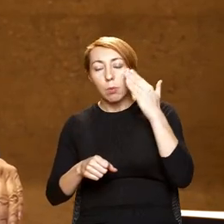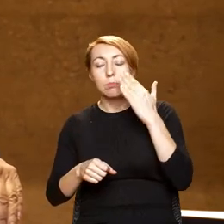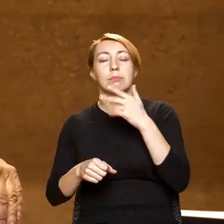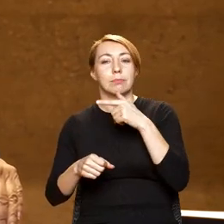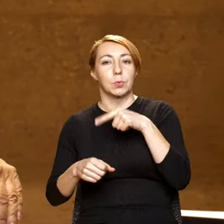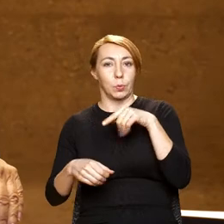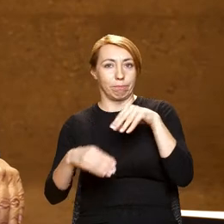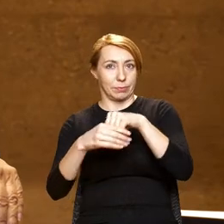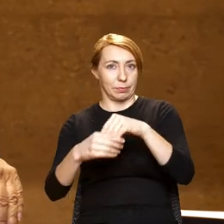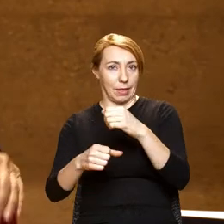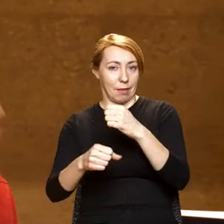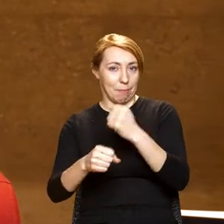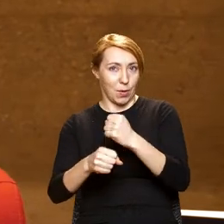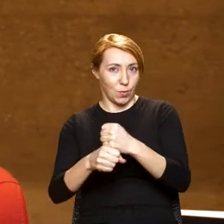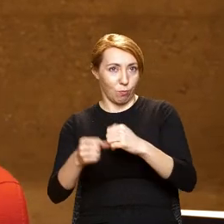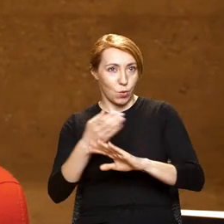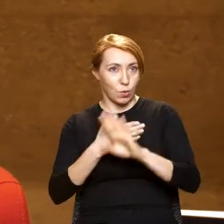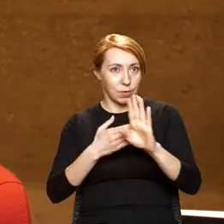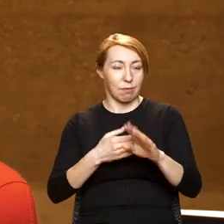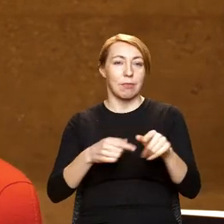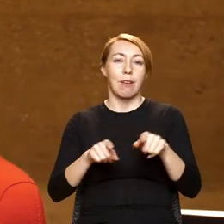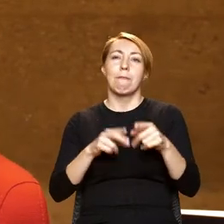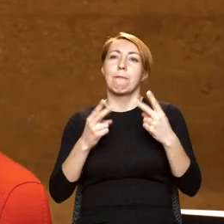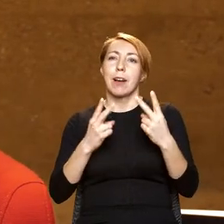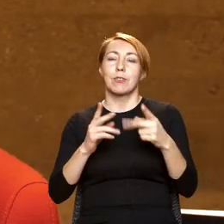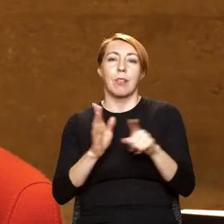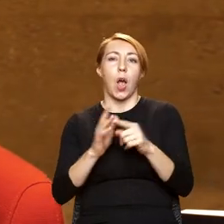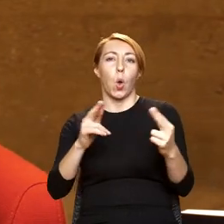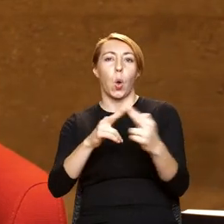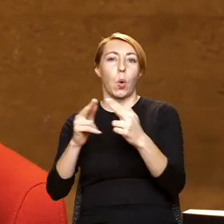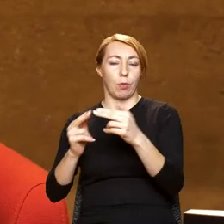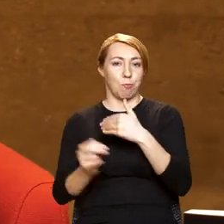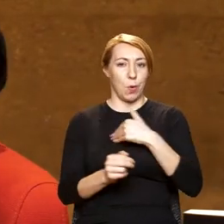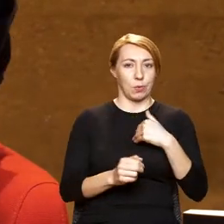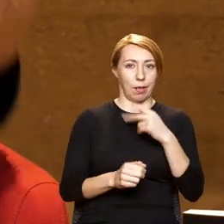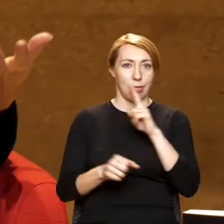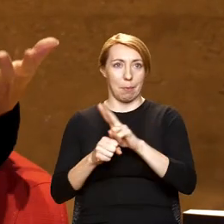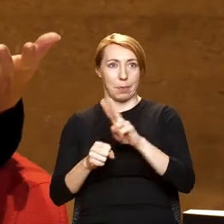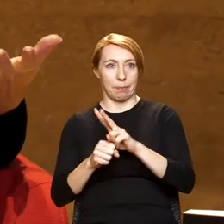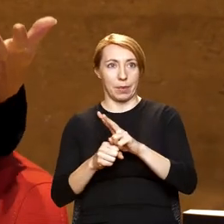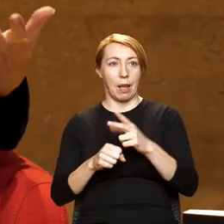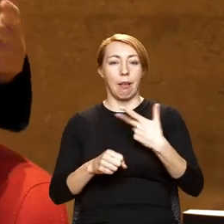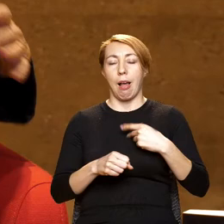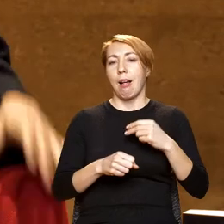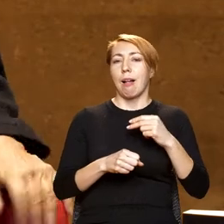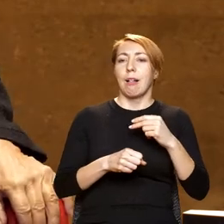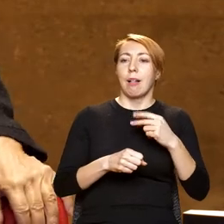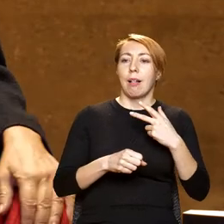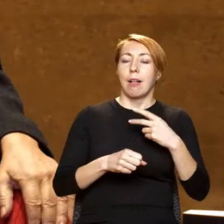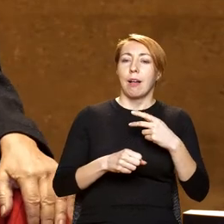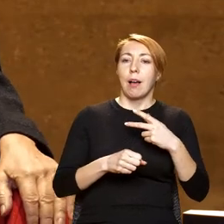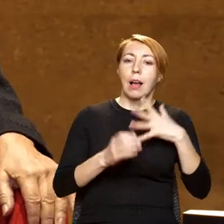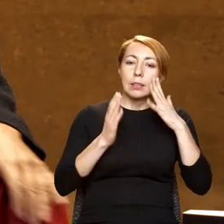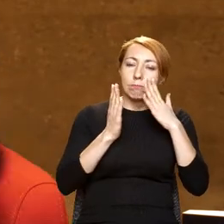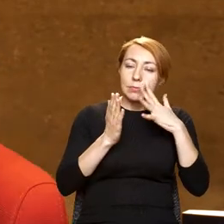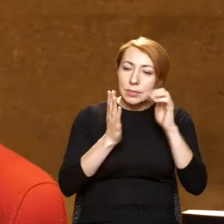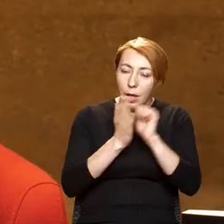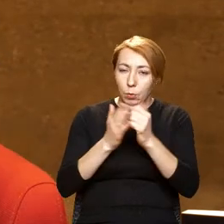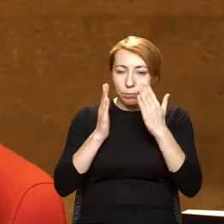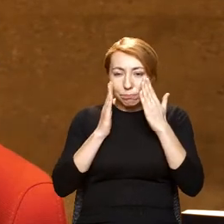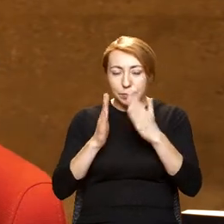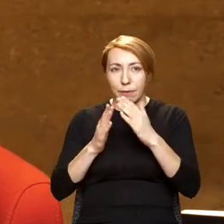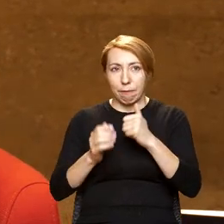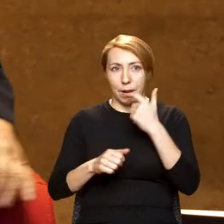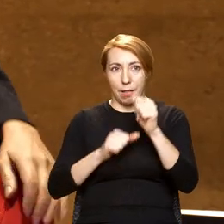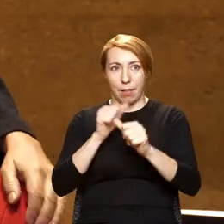dla stosunków polsko-japońskich, których tak naprawdę ja jestem, znaczy może nie specjalistką, zajmuję się tym od wielu, wielu lat.